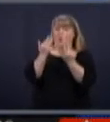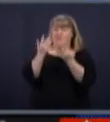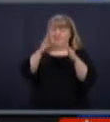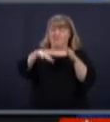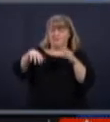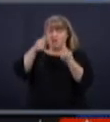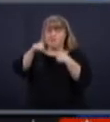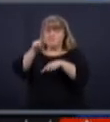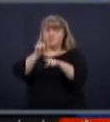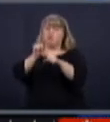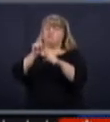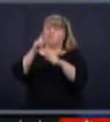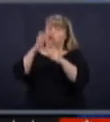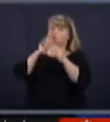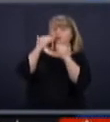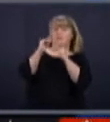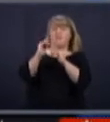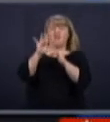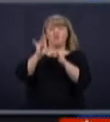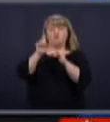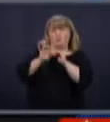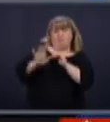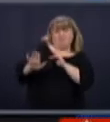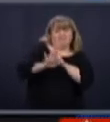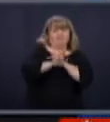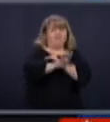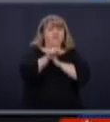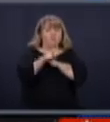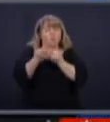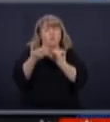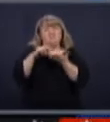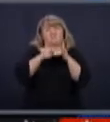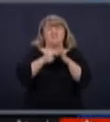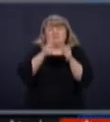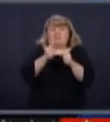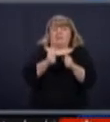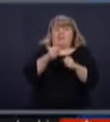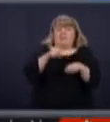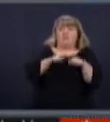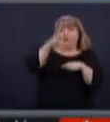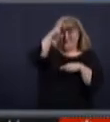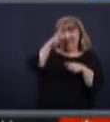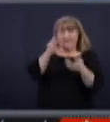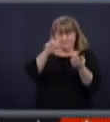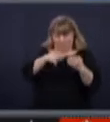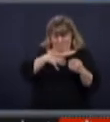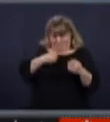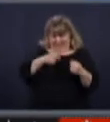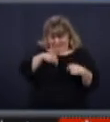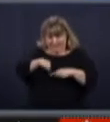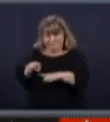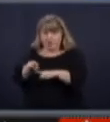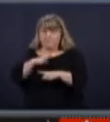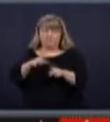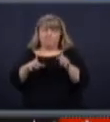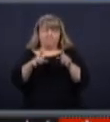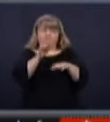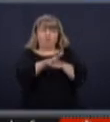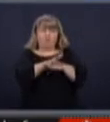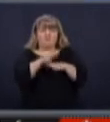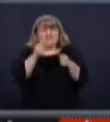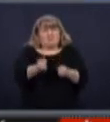pour des questions de distanciation. Donc, c'est possible que des parents n'aient pas accès, que tout le monde n'ait pas accès